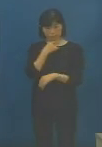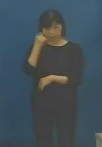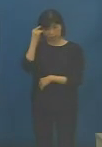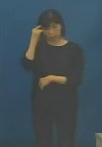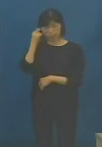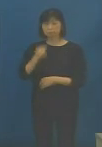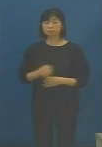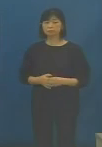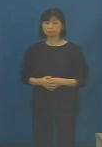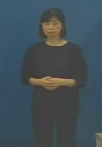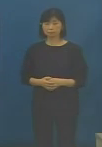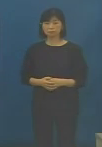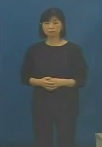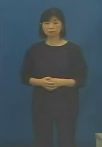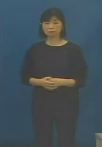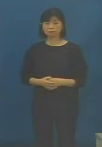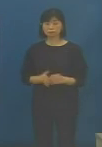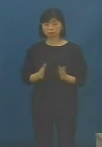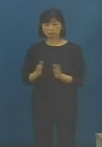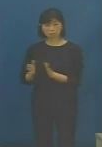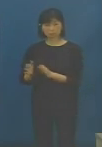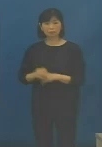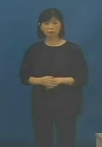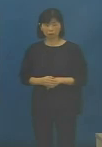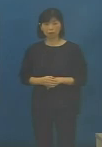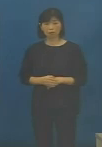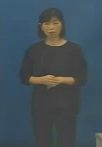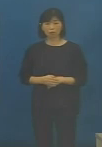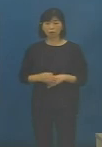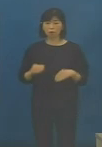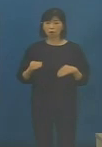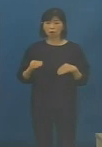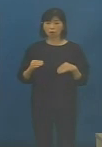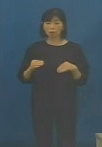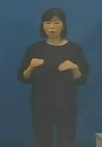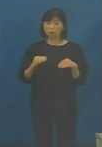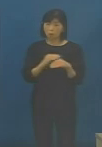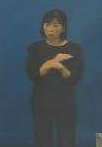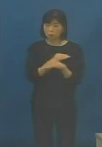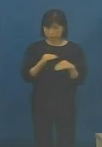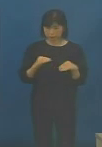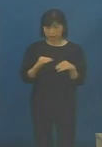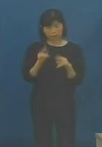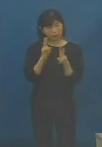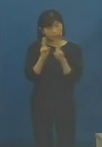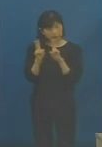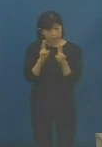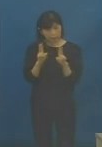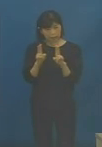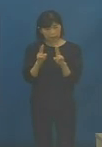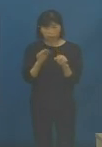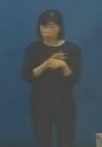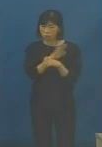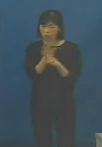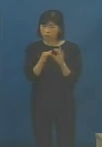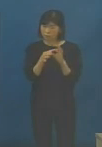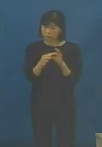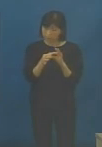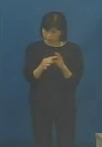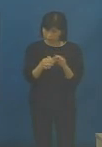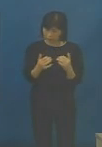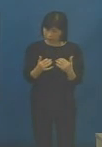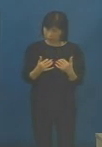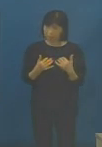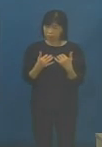っております。それから交通事業者がやはりコロナ等で打撃を受けている状況は続いておりまして